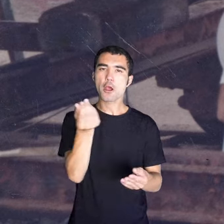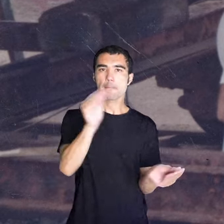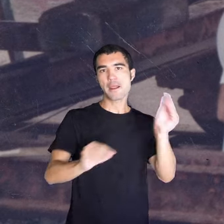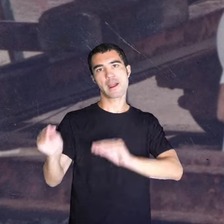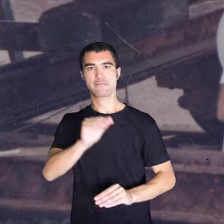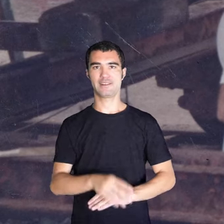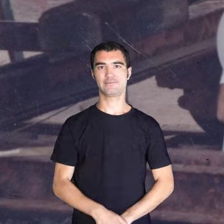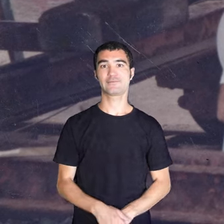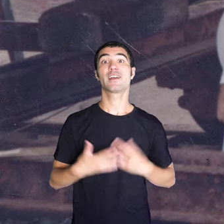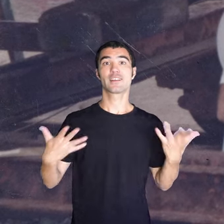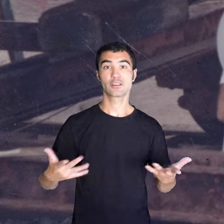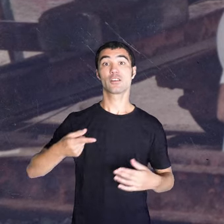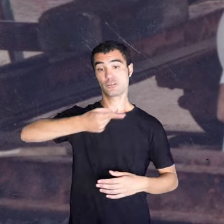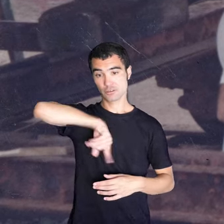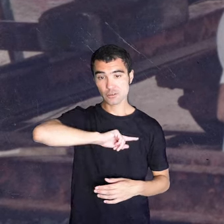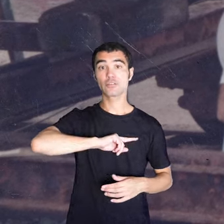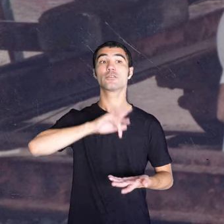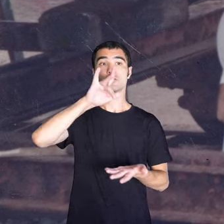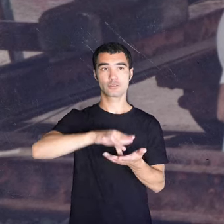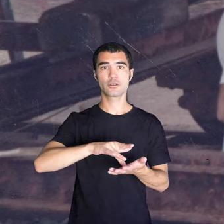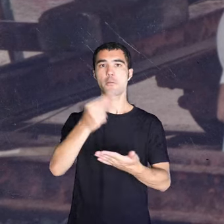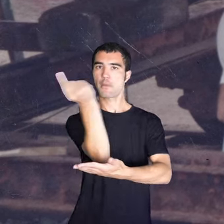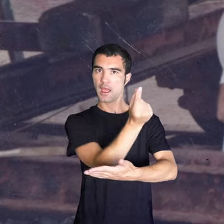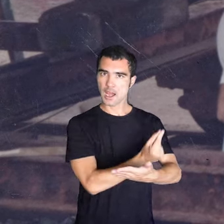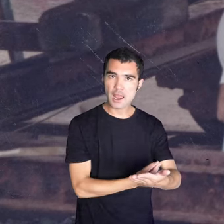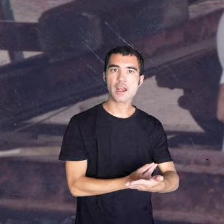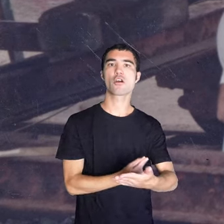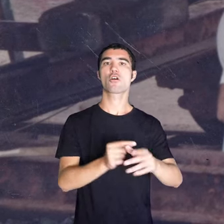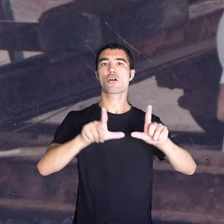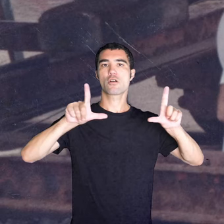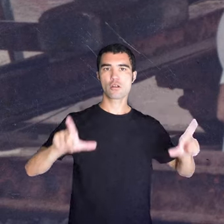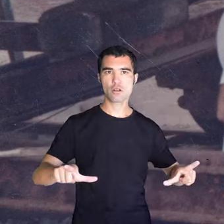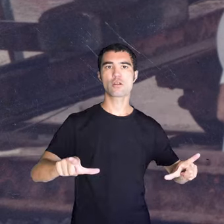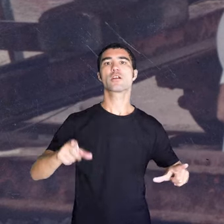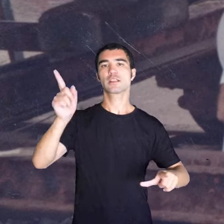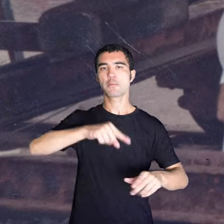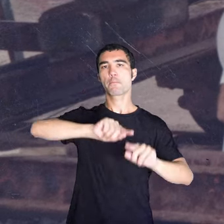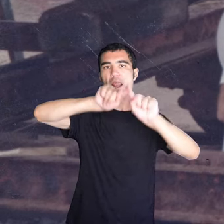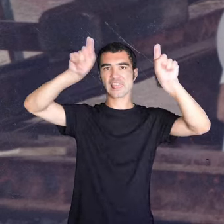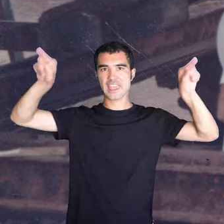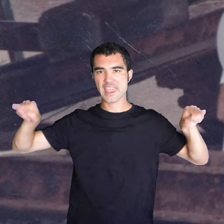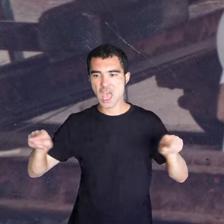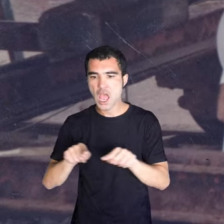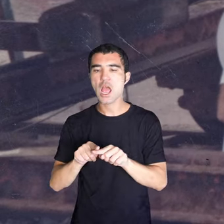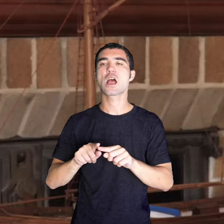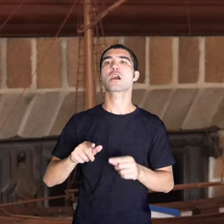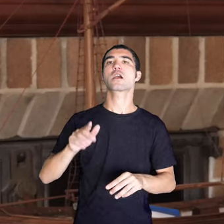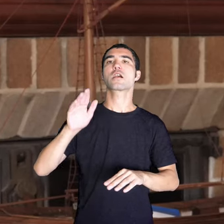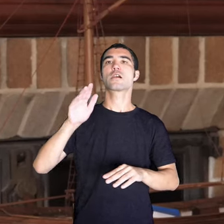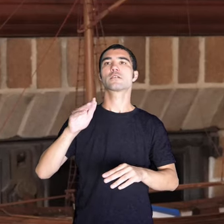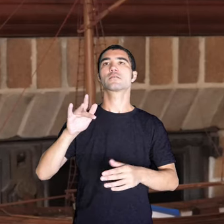I després ja vaig fer també el plano i això i la plantilla